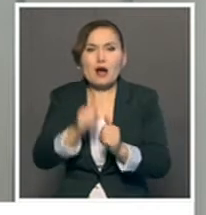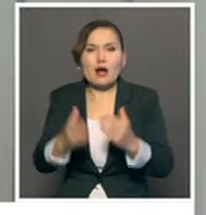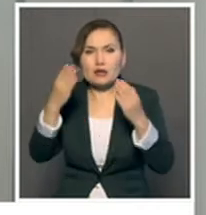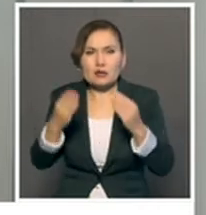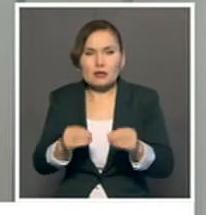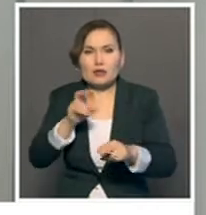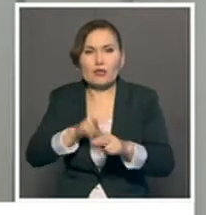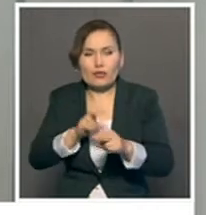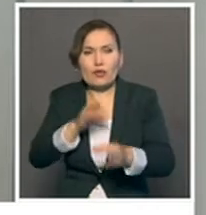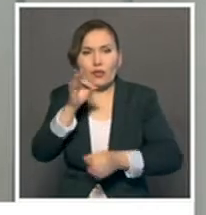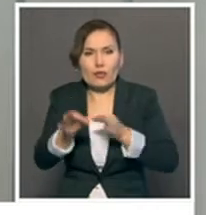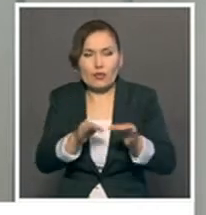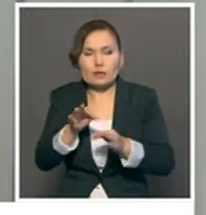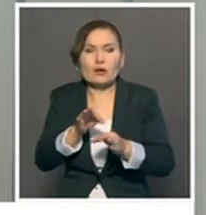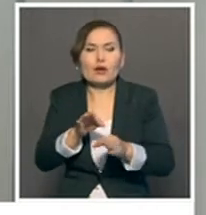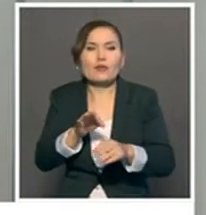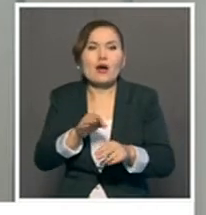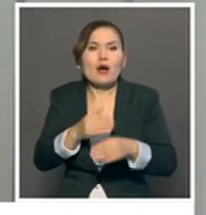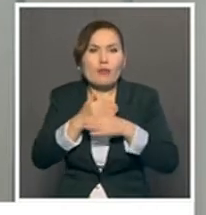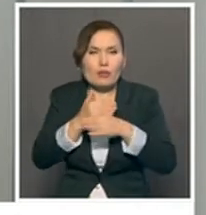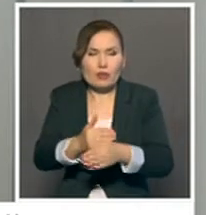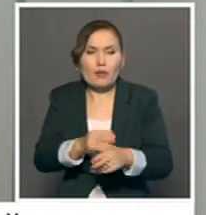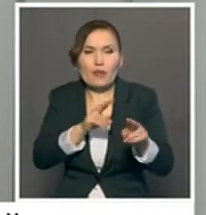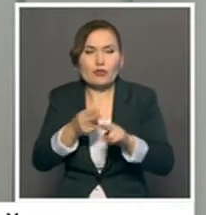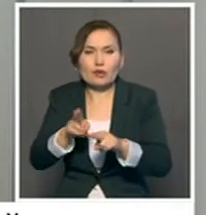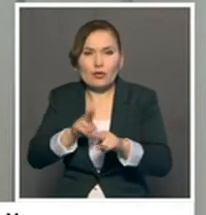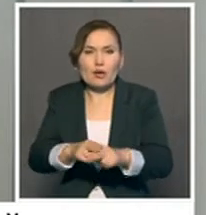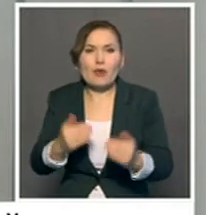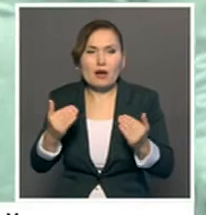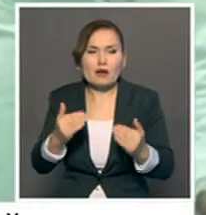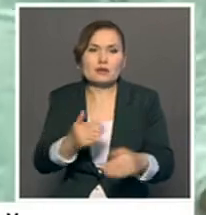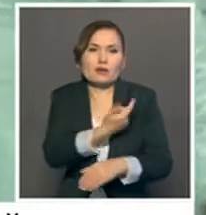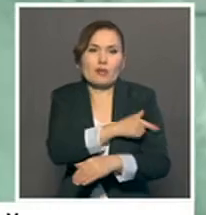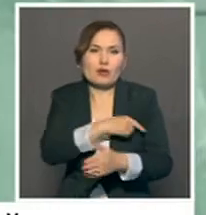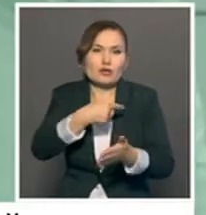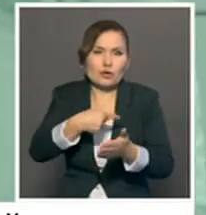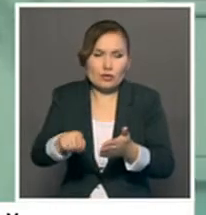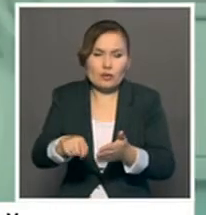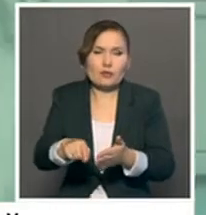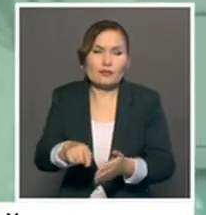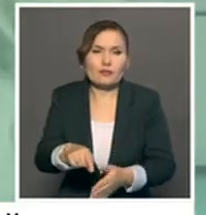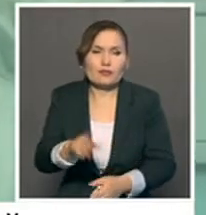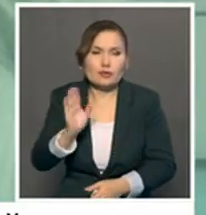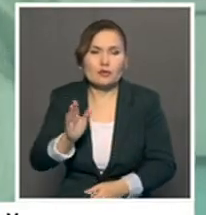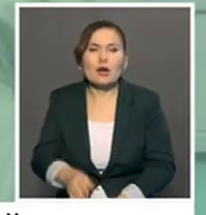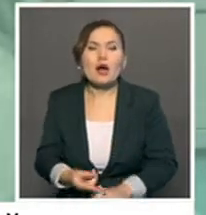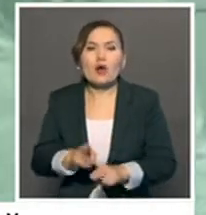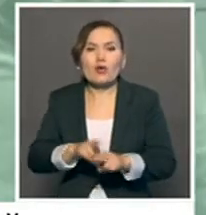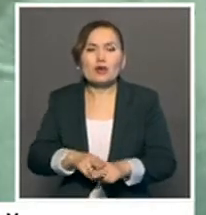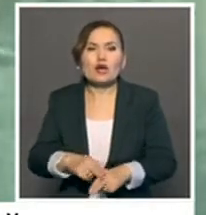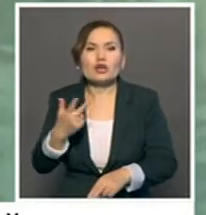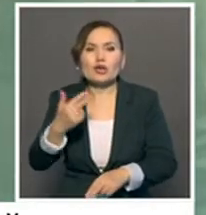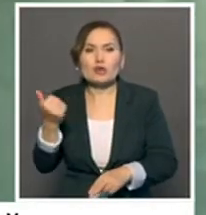дәрігерлердің бақылауында болдым. Алғысым зор. Қазір жағдайым жақсы, үйге шыққалы отырмын. Аймақта 2-3 апта бұрын облыстық